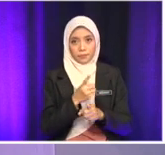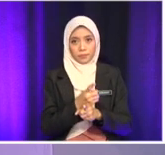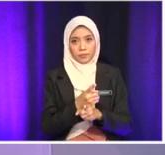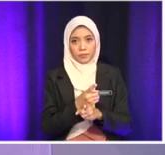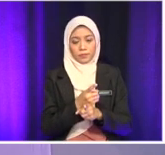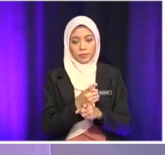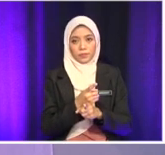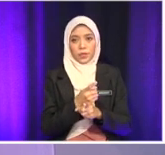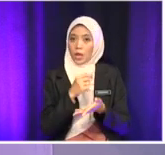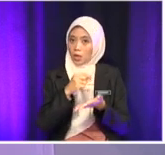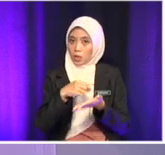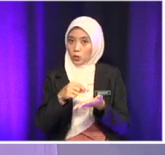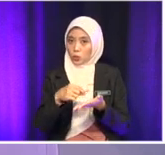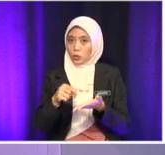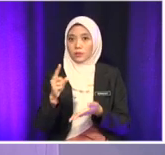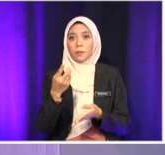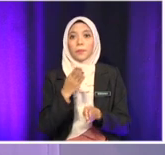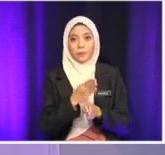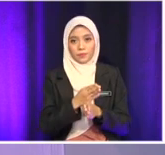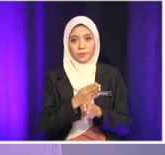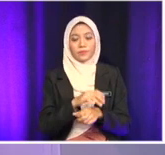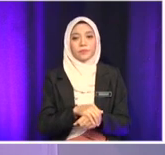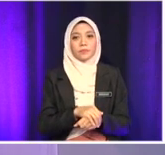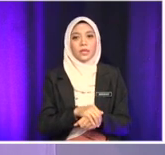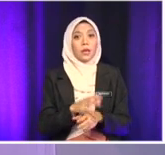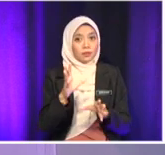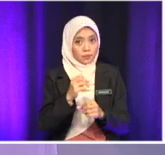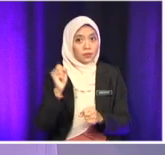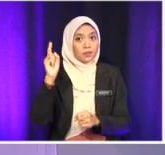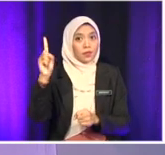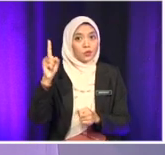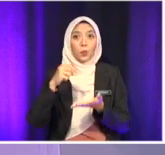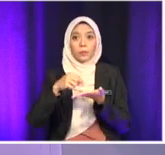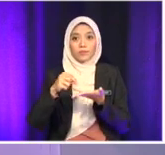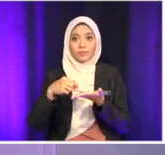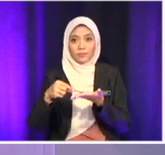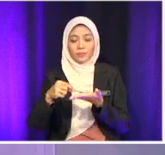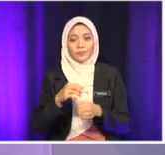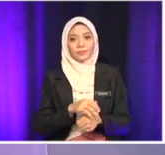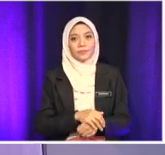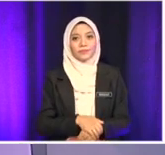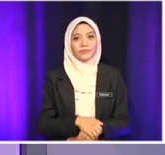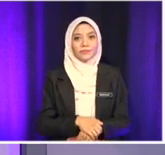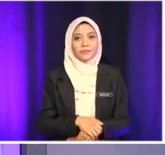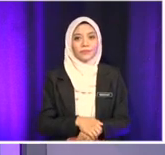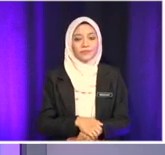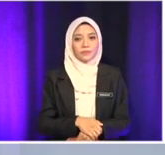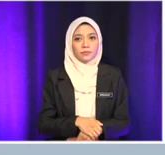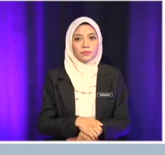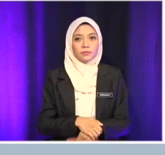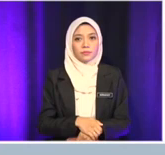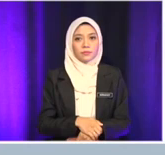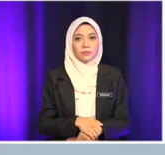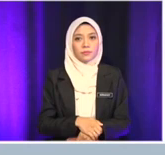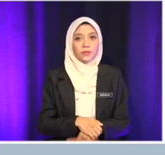saja benar dapat lagi satu maka dua maka Senang saja Oke manakala Yang kedua kita juga akan mengetahui kekuatan